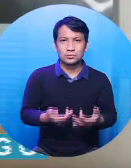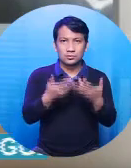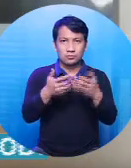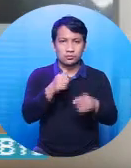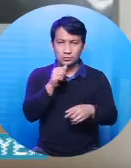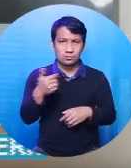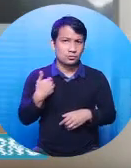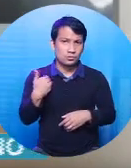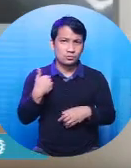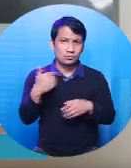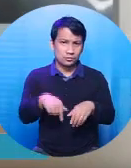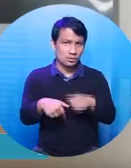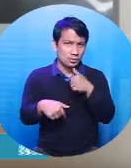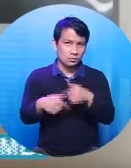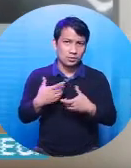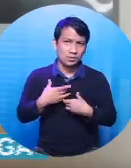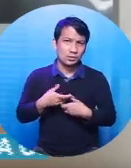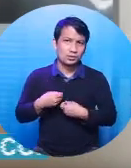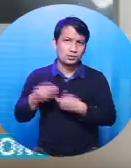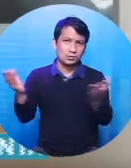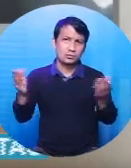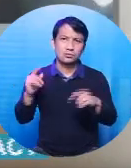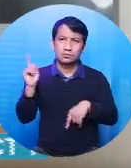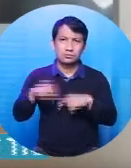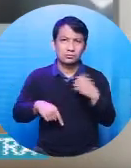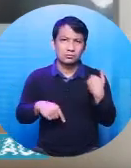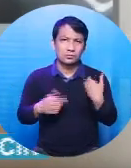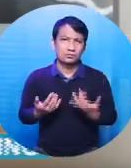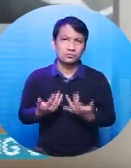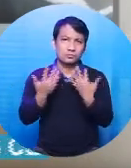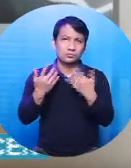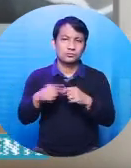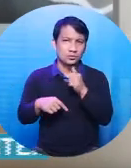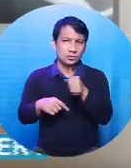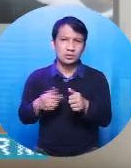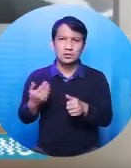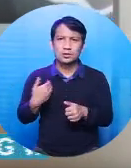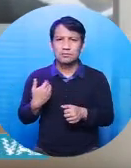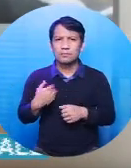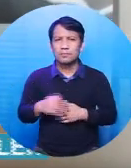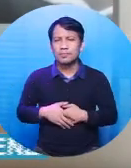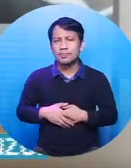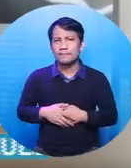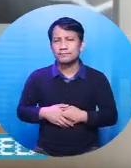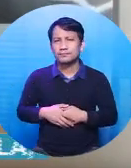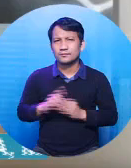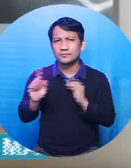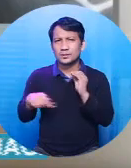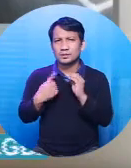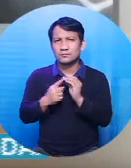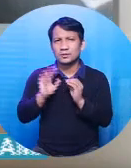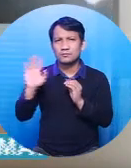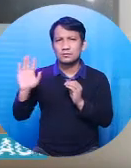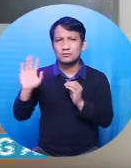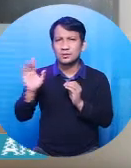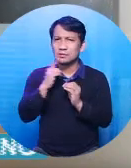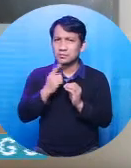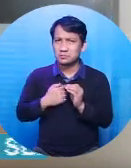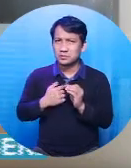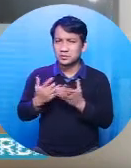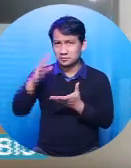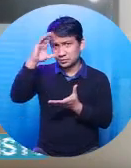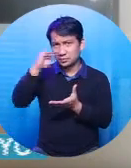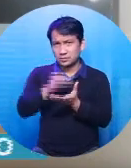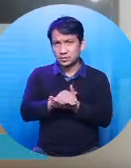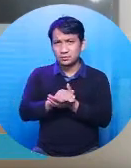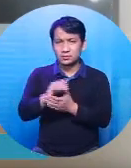niya, pwede niya maipamigay sa iba. Huwag sunugin. Mali doon. Now, ang gusto pong mangyari ni Mister is